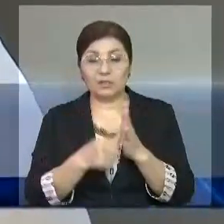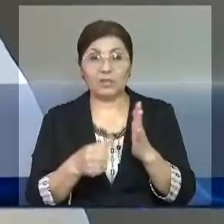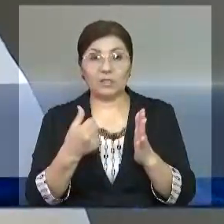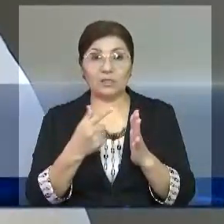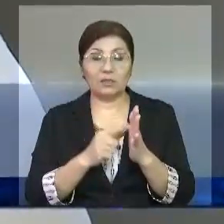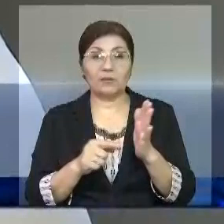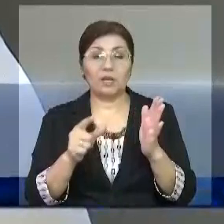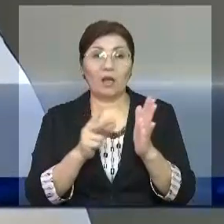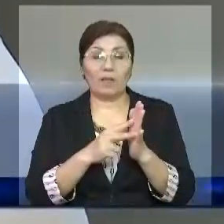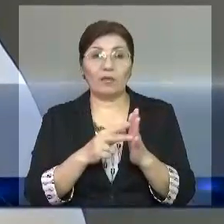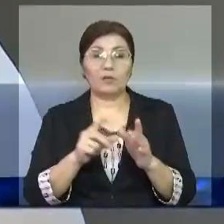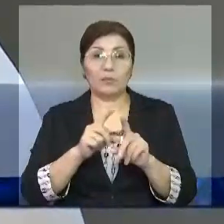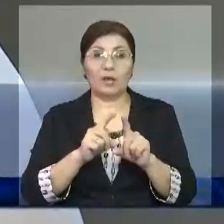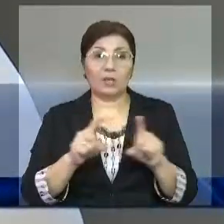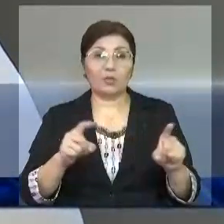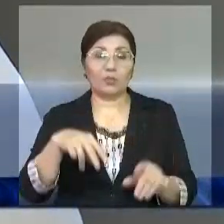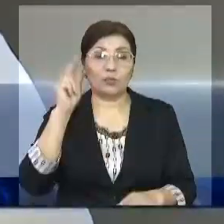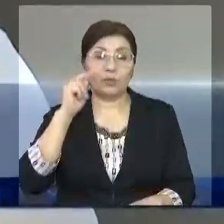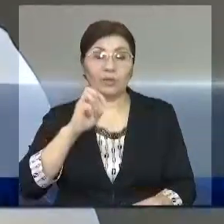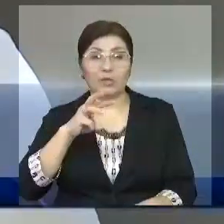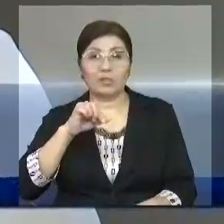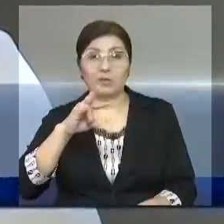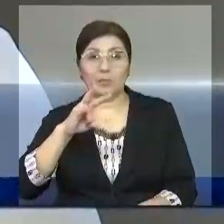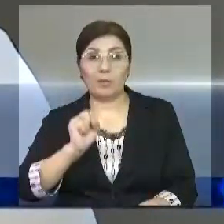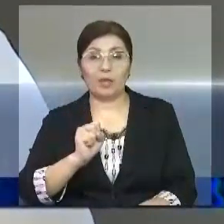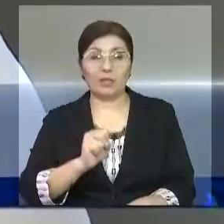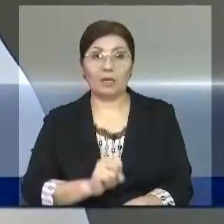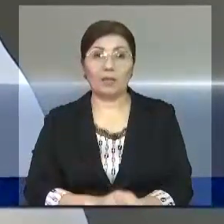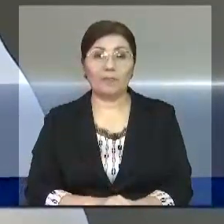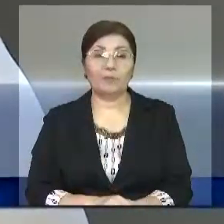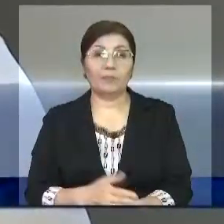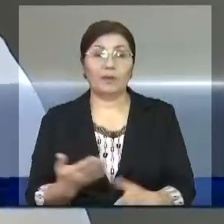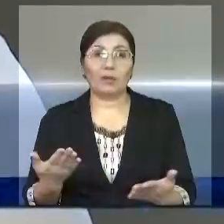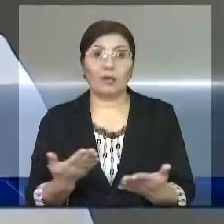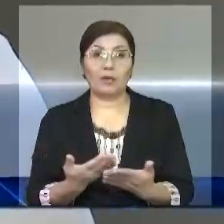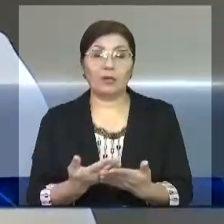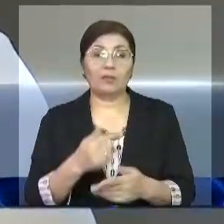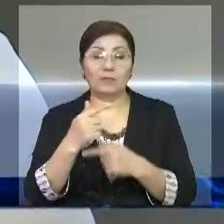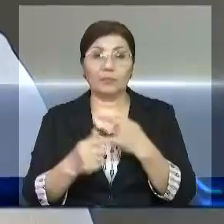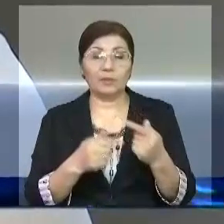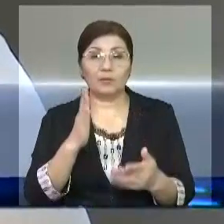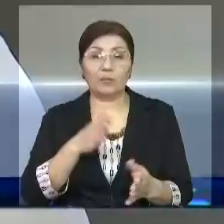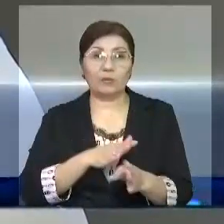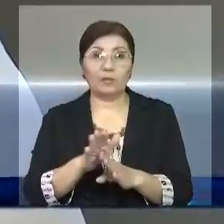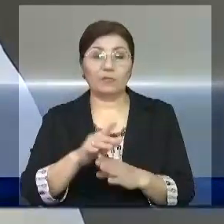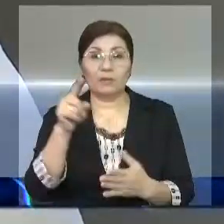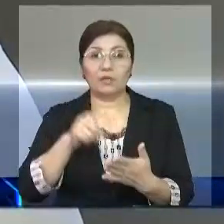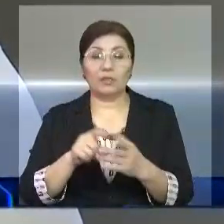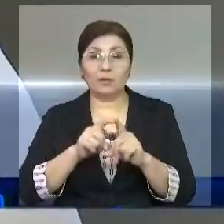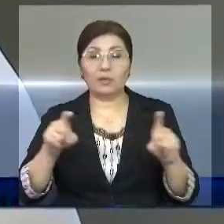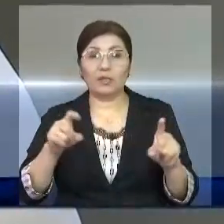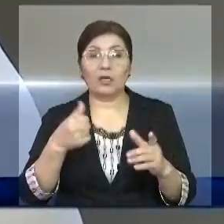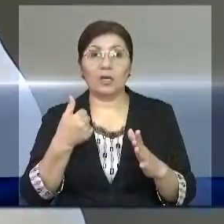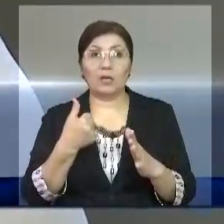там запланировано строительство 2 новых школ по 2000 ученических мест, которые будут реализованы. И вопрос в данных школах 60-я